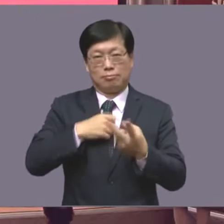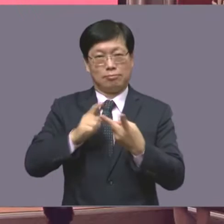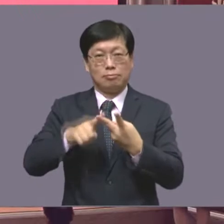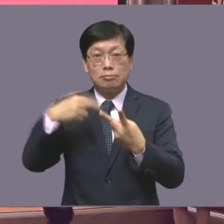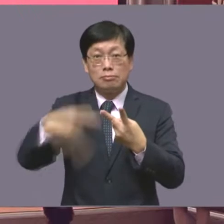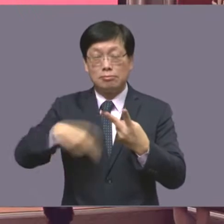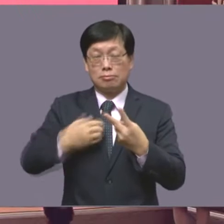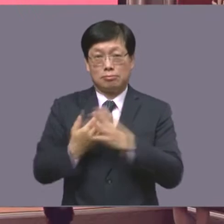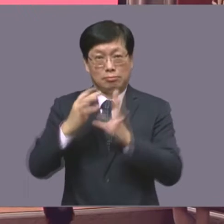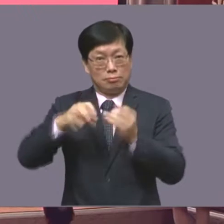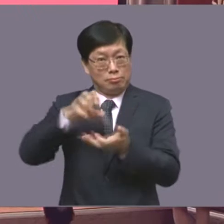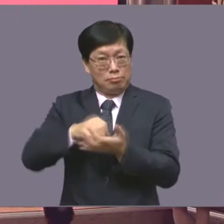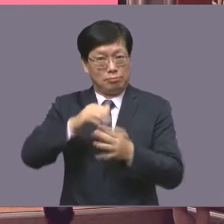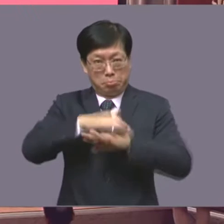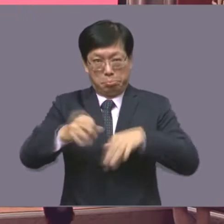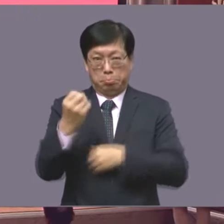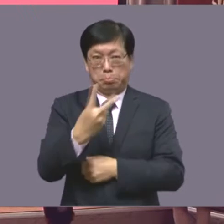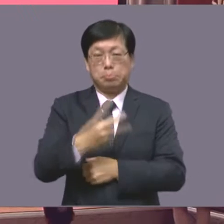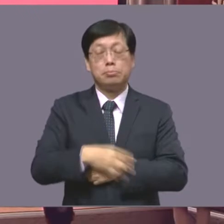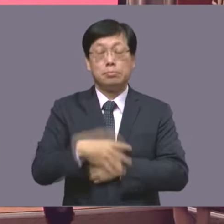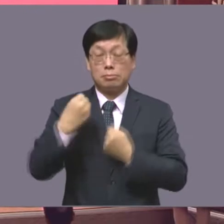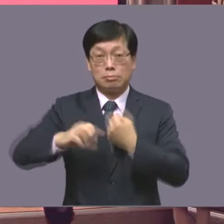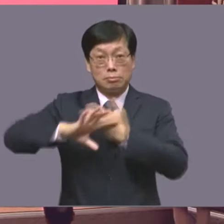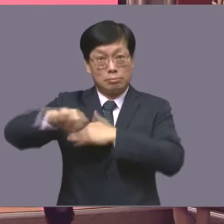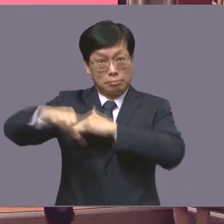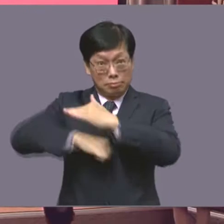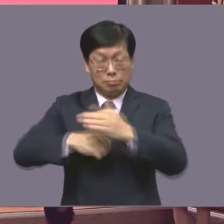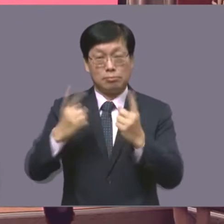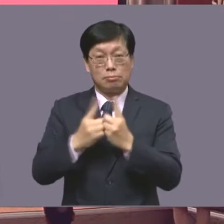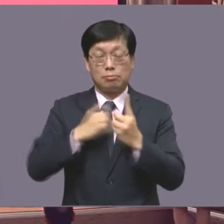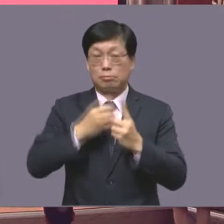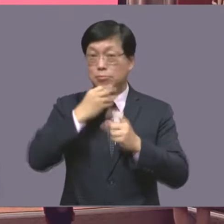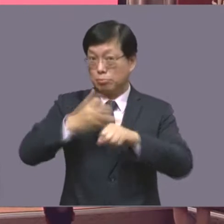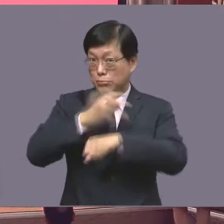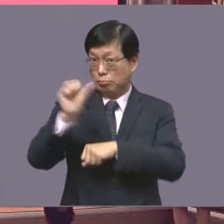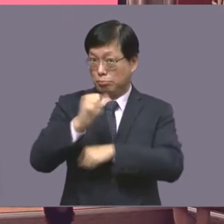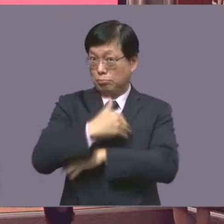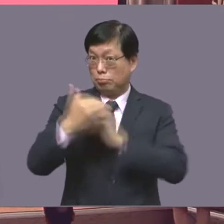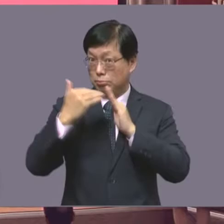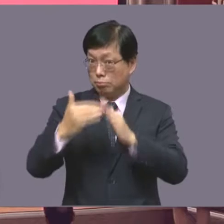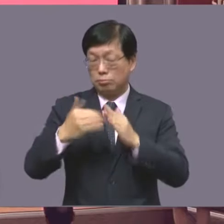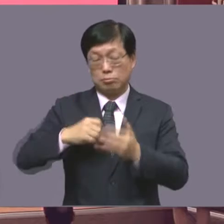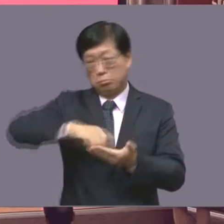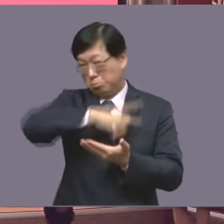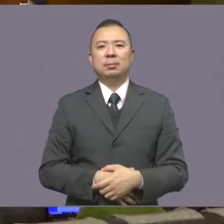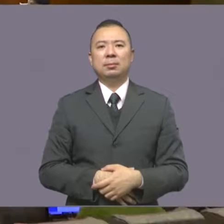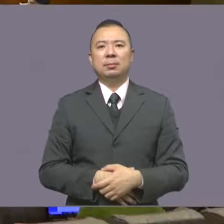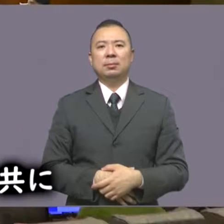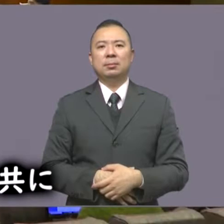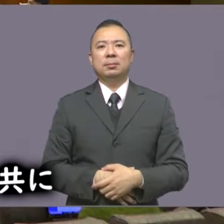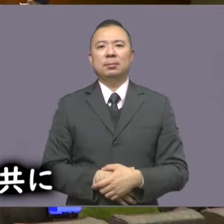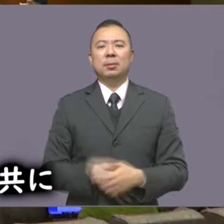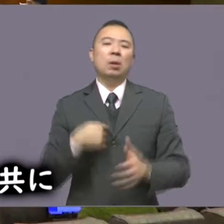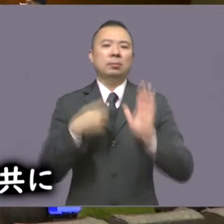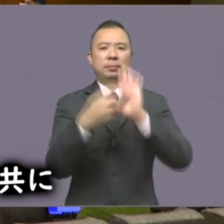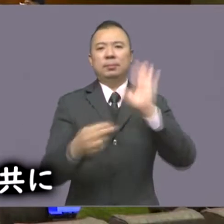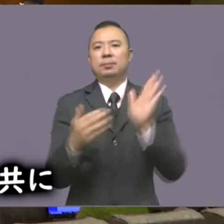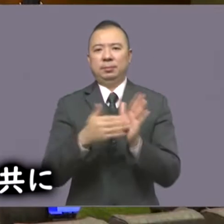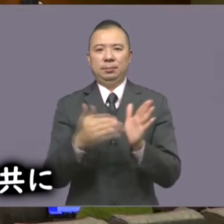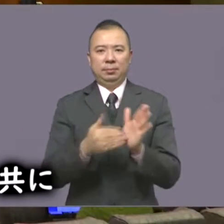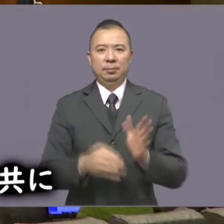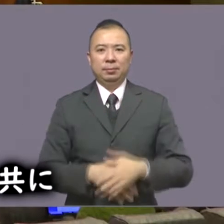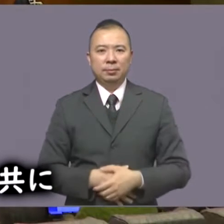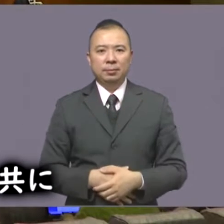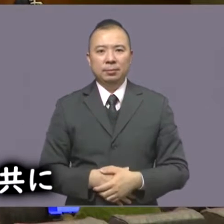およそ18万人を呼ぶ福島県産など5県産食品の検査した結果すべての食品が